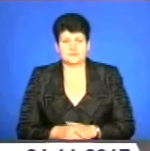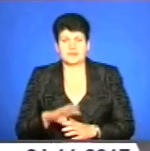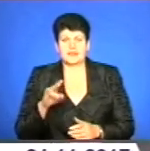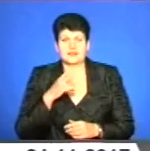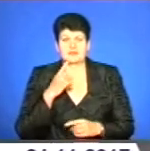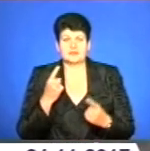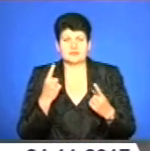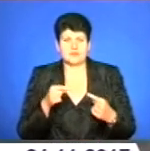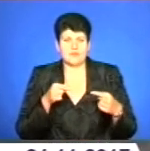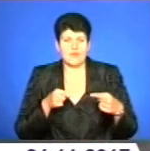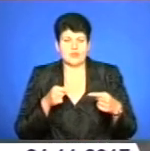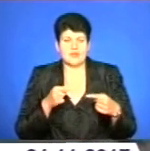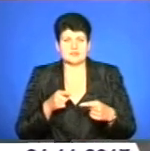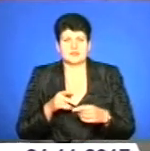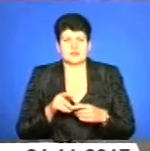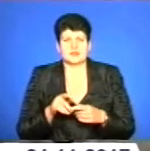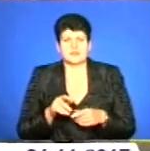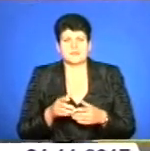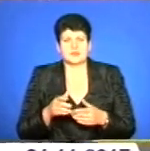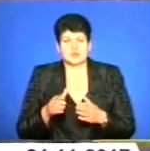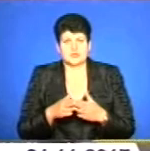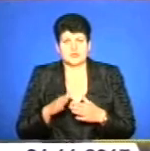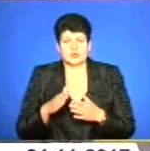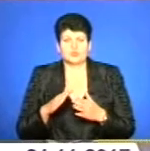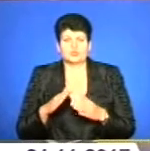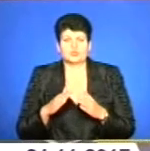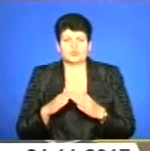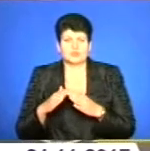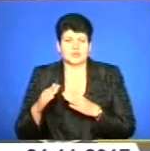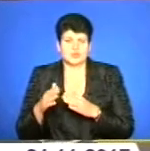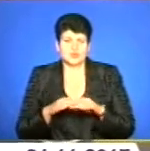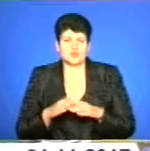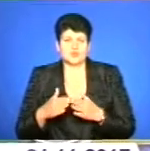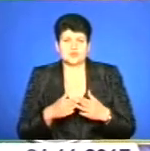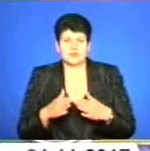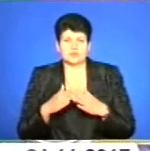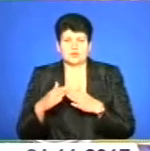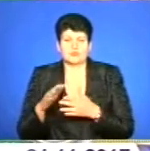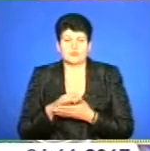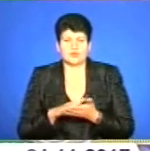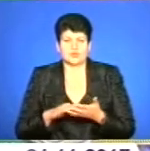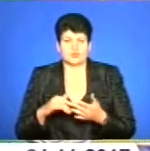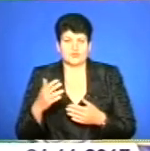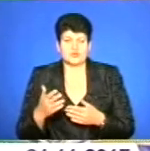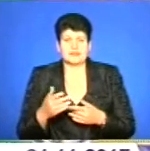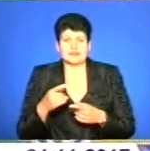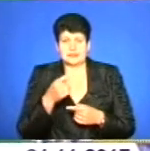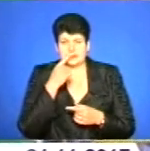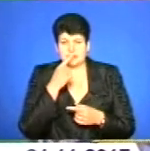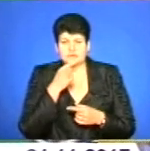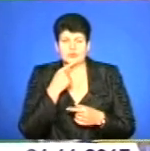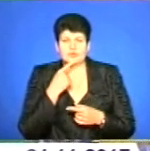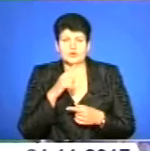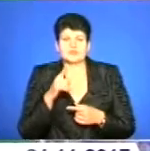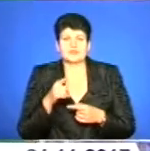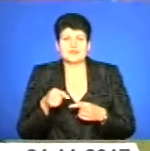Незважаючи на численні протести мешканців сусідніх до Березолю будинків, будівництво поблизу Палацу культури продовжують. Нещодавно адвокат забудовника переконував людей,